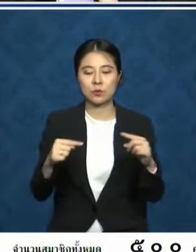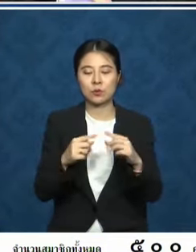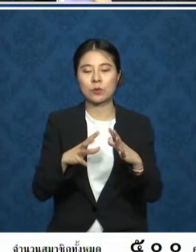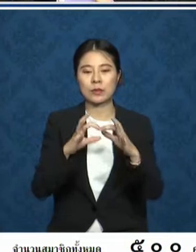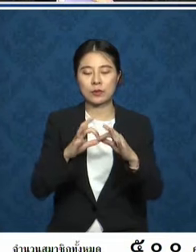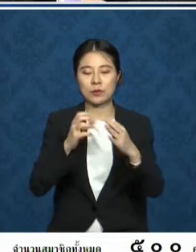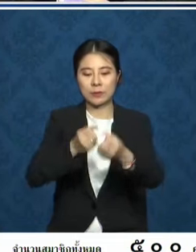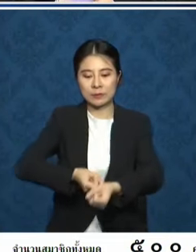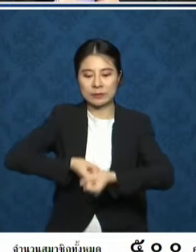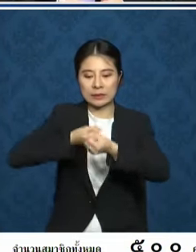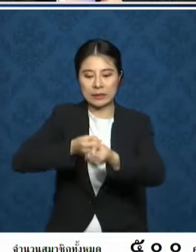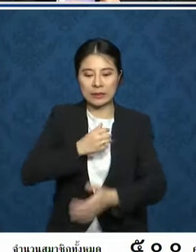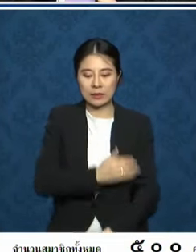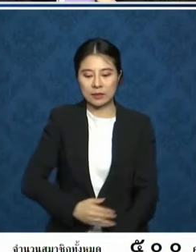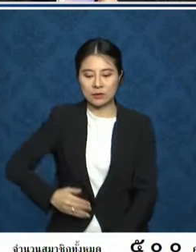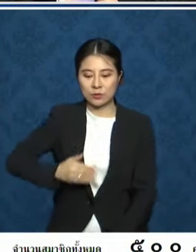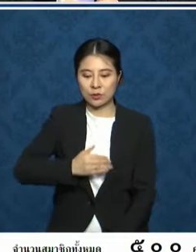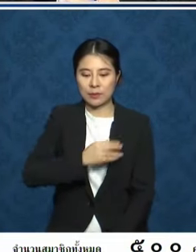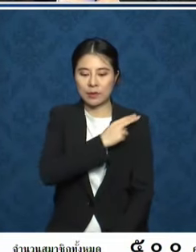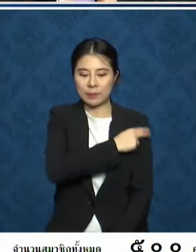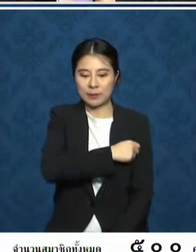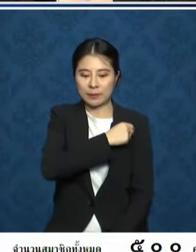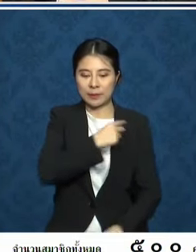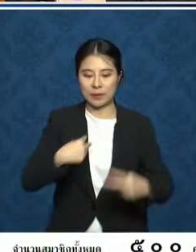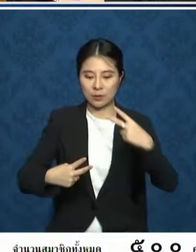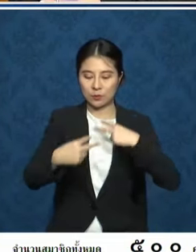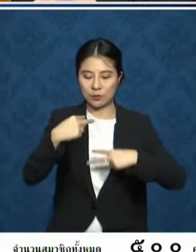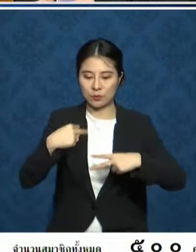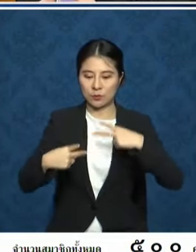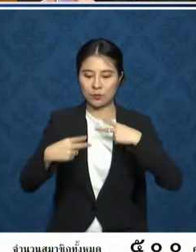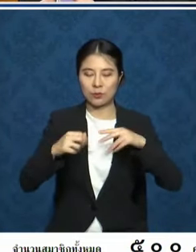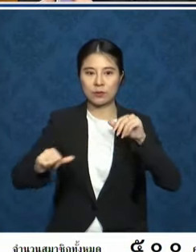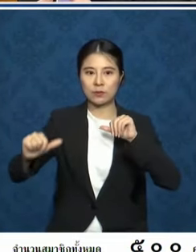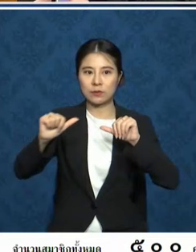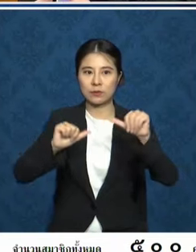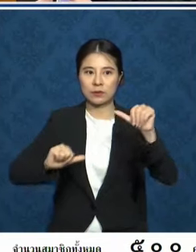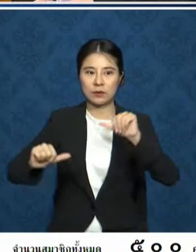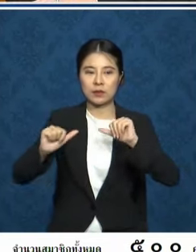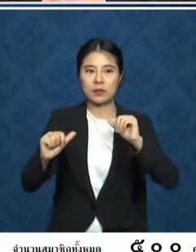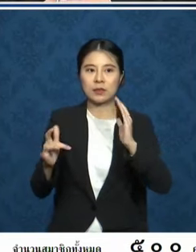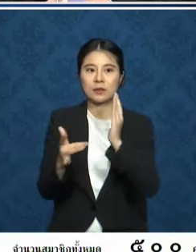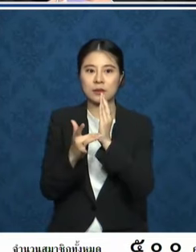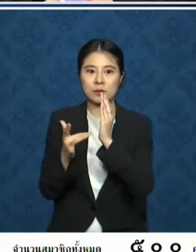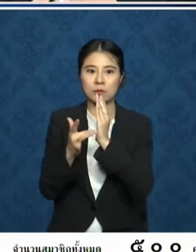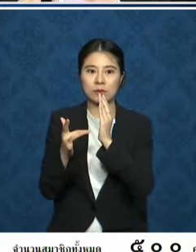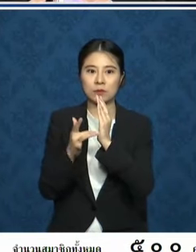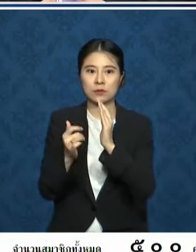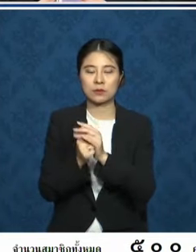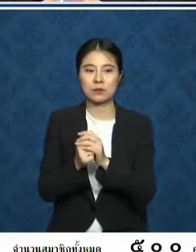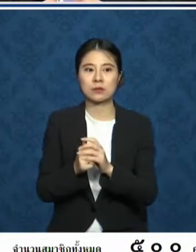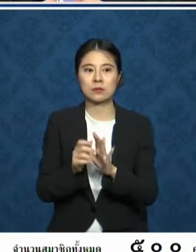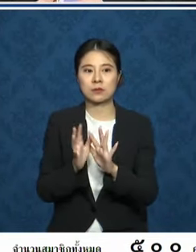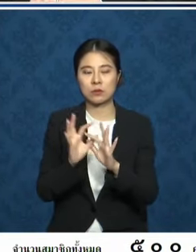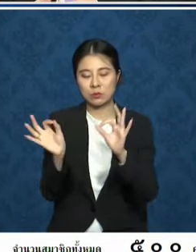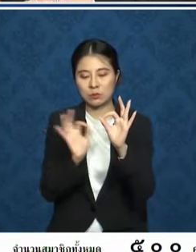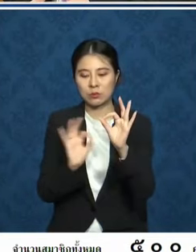ะอาหาร ด้านสุขภาพ และการแพรดด้านพลังงานะวสดุ เคมีชีวภาพ ด้ Digital และ Electronicsเนองจากเอกสารมีรละเอีด